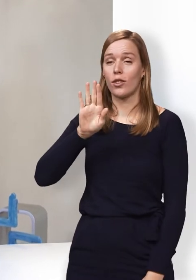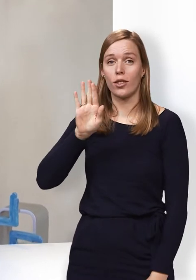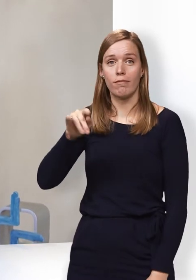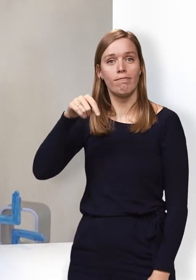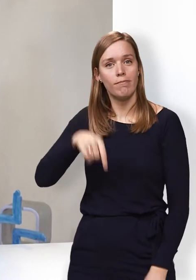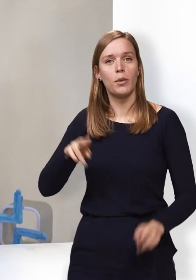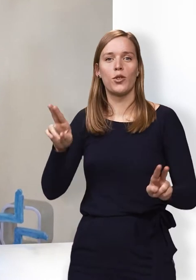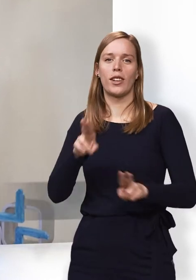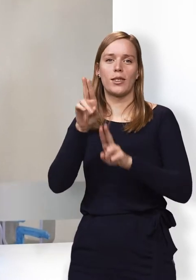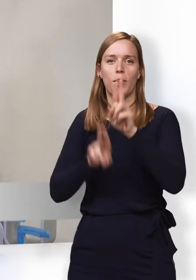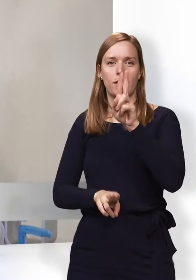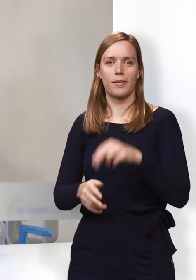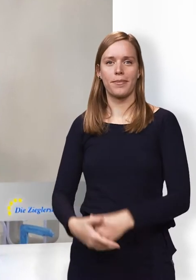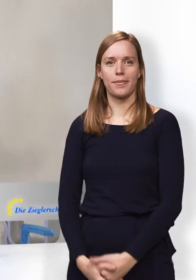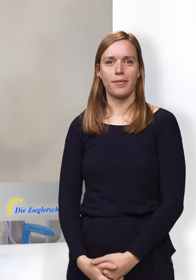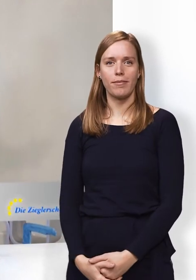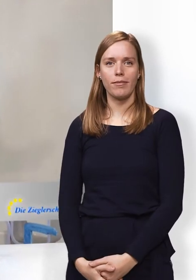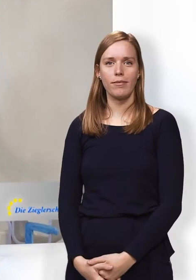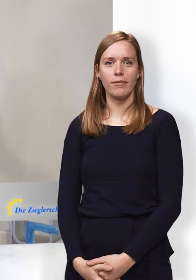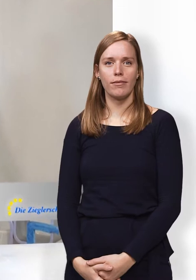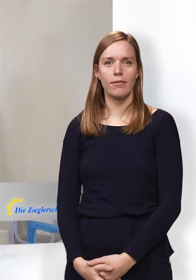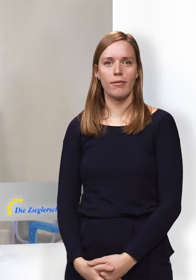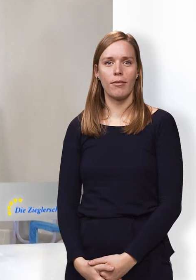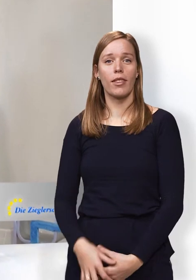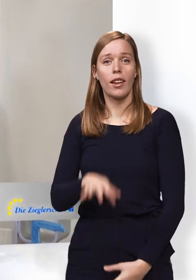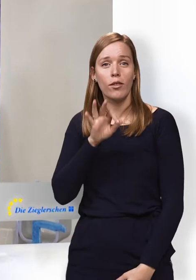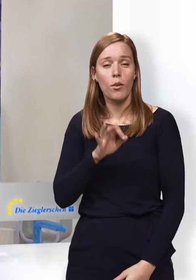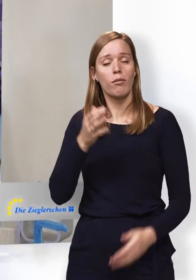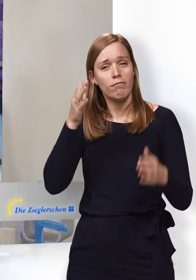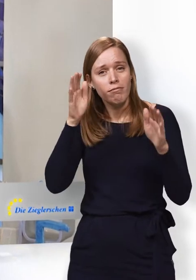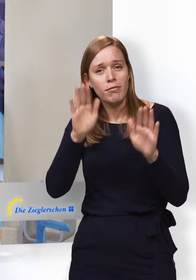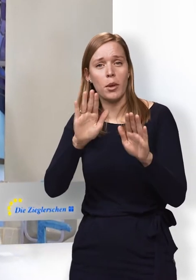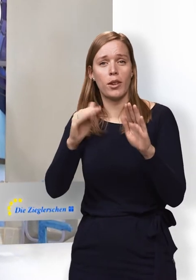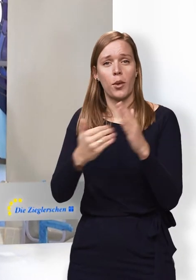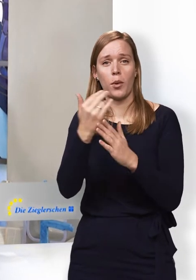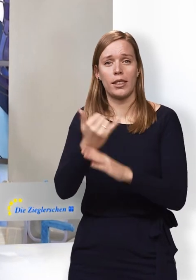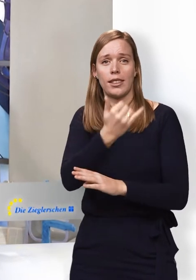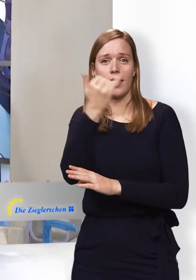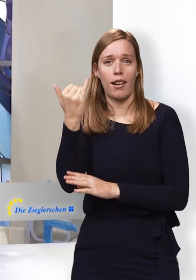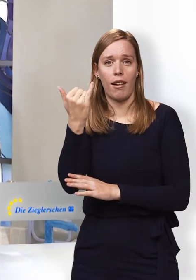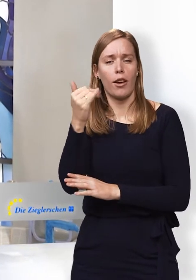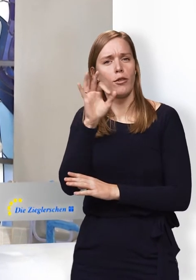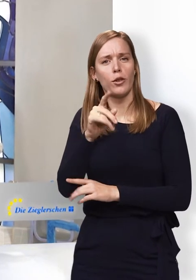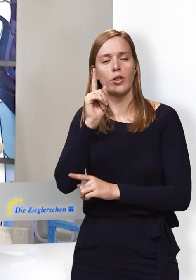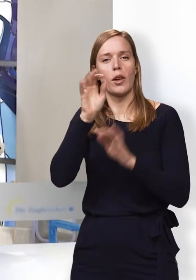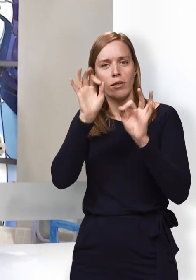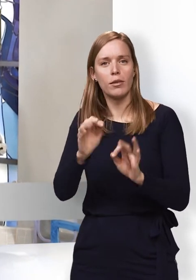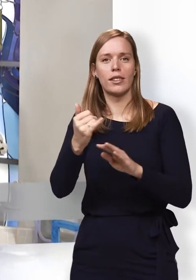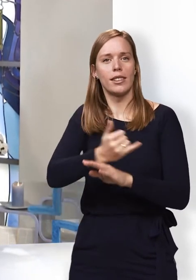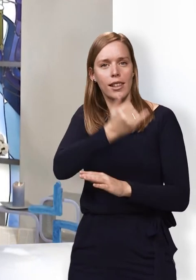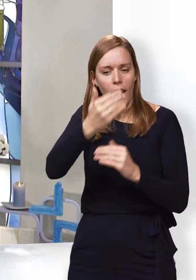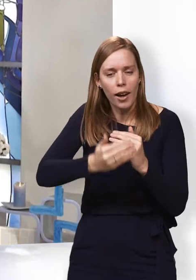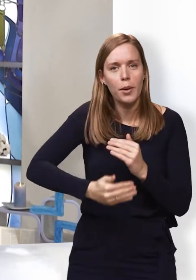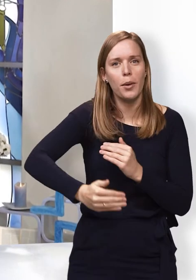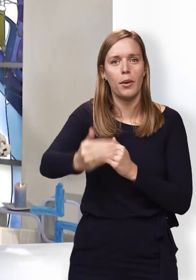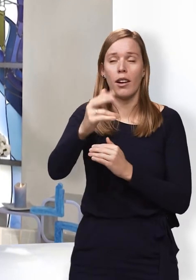Stunde des Höchsten. Ich wünsche Ihnen ein gesegnetes neues Jahr, dass es ein gutes Jahr wird für Sie, an dem Gott